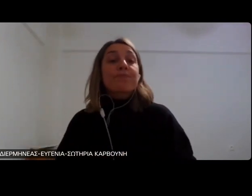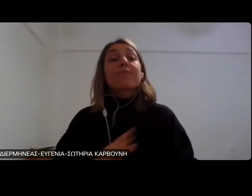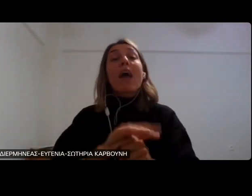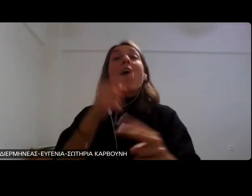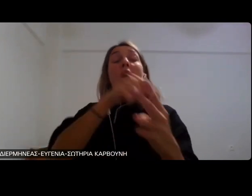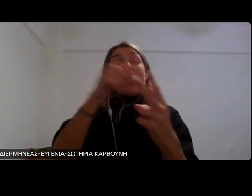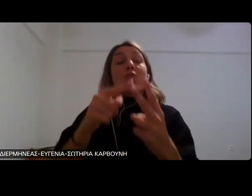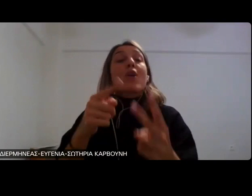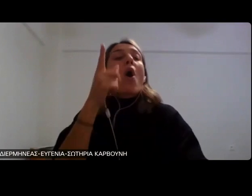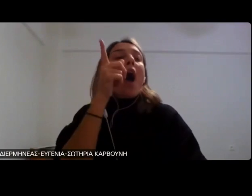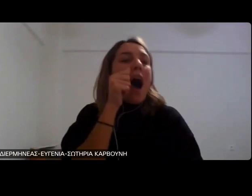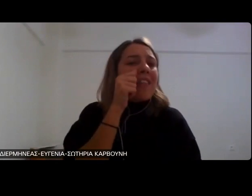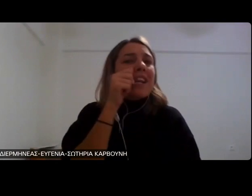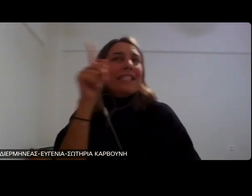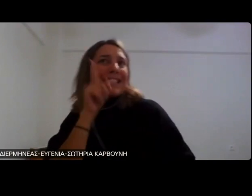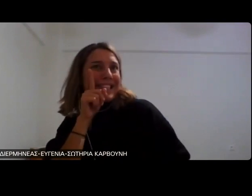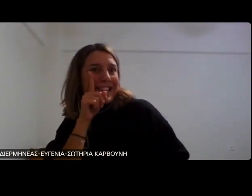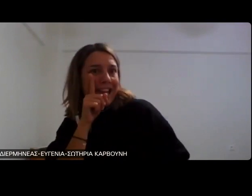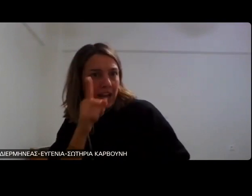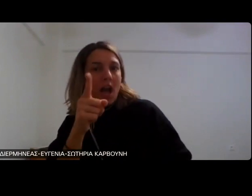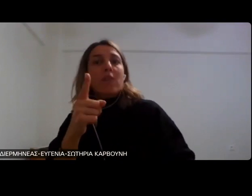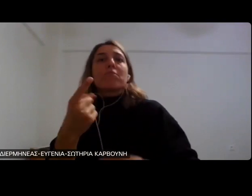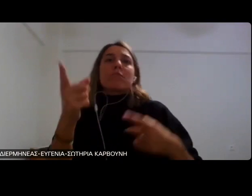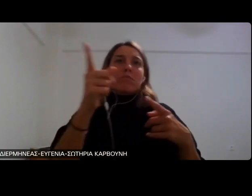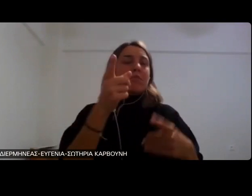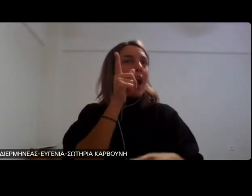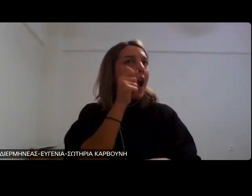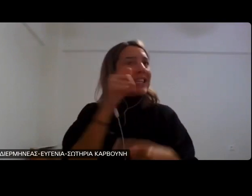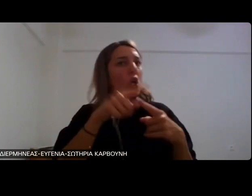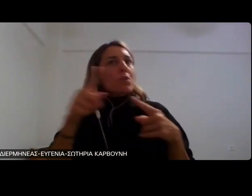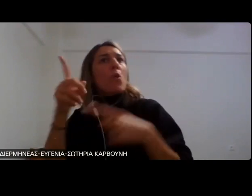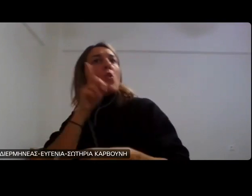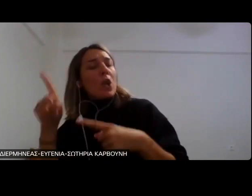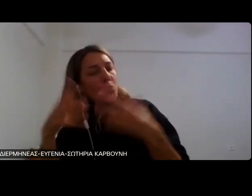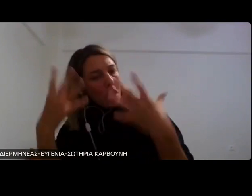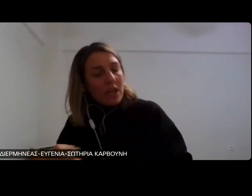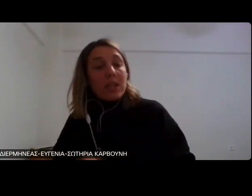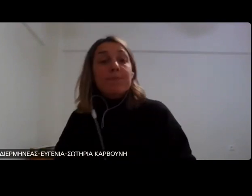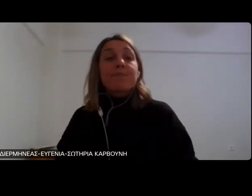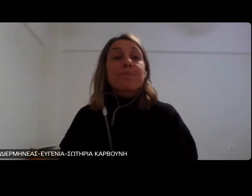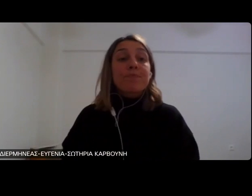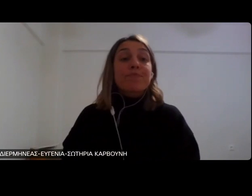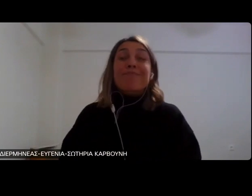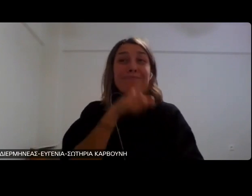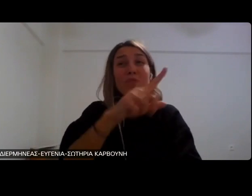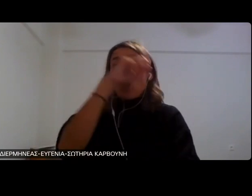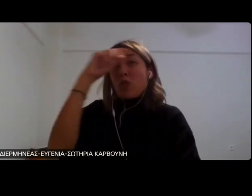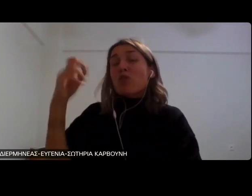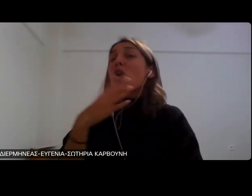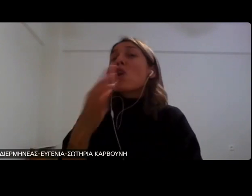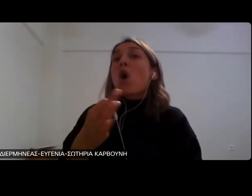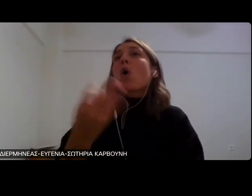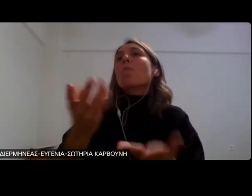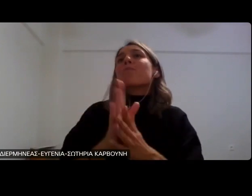μια κάποια πρόοδος, αλλά εντελώς ανεπαρκής. Πρώτον, είναι συντακτικά προβληματική και δύσχρηστη, καθώς πολλές φορές απαιτείται συμπεριλάβουμε άρθρα,